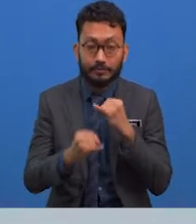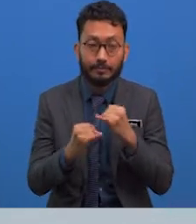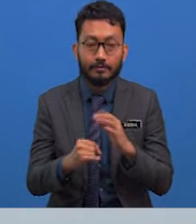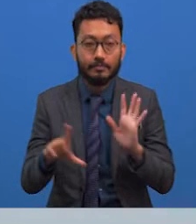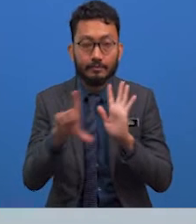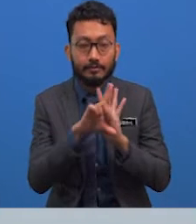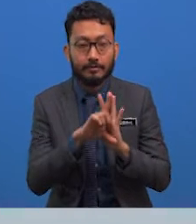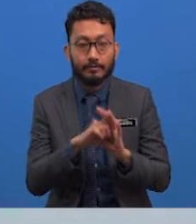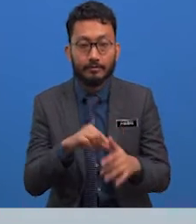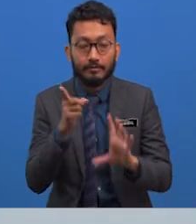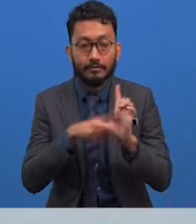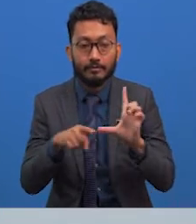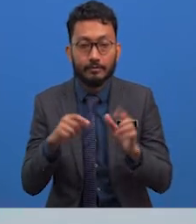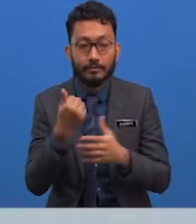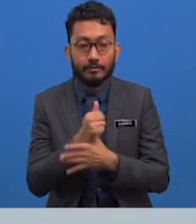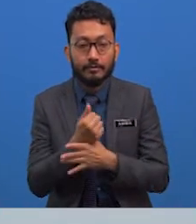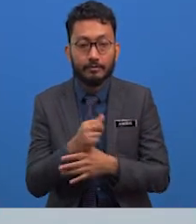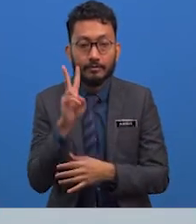arah penglihatan Wani kepada Shu.